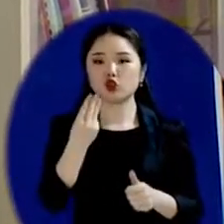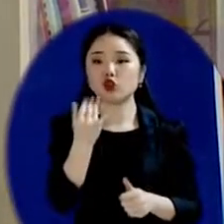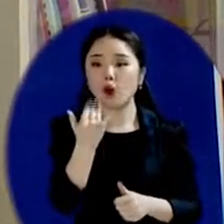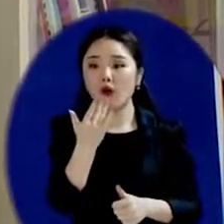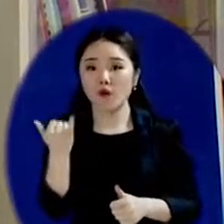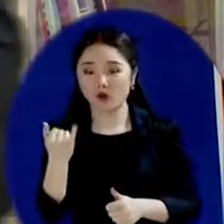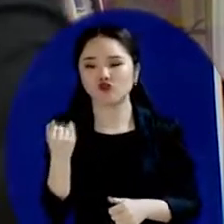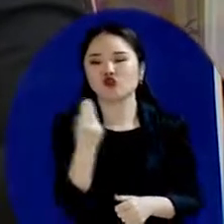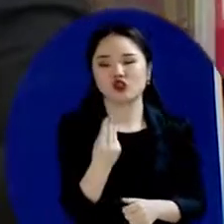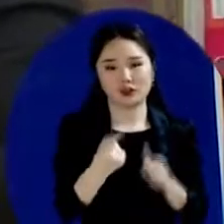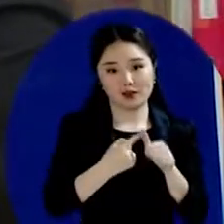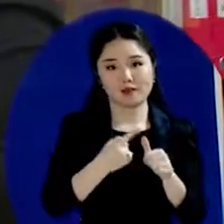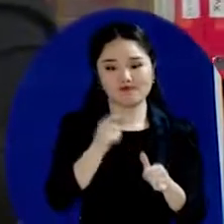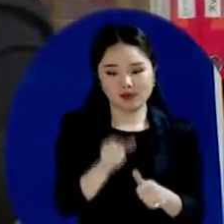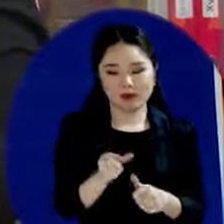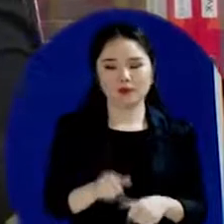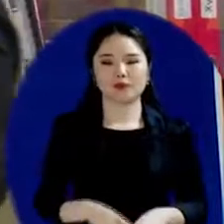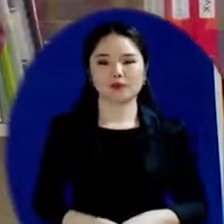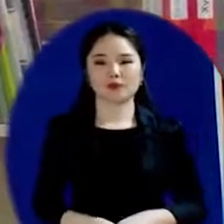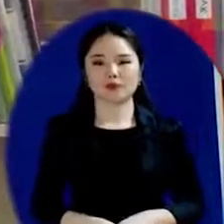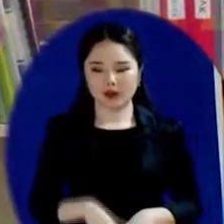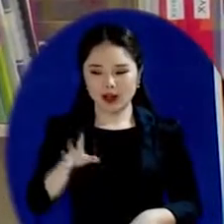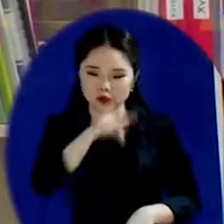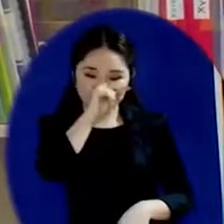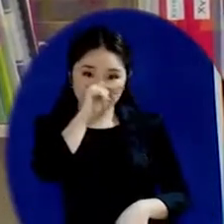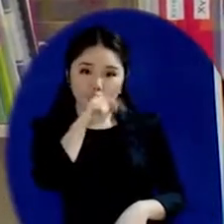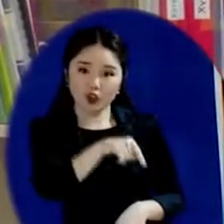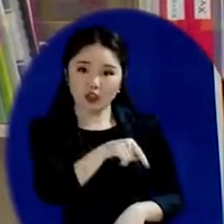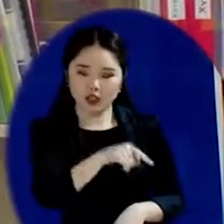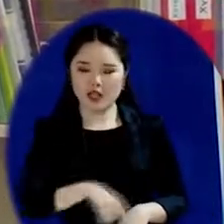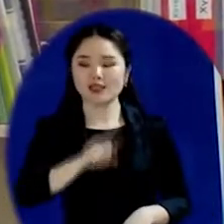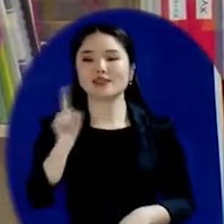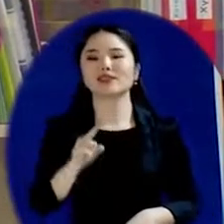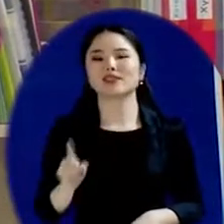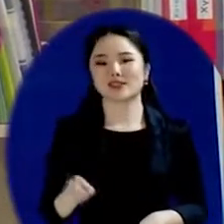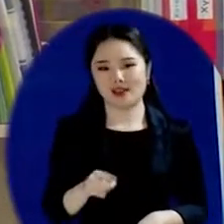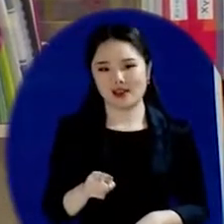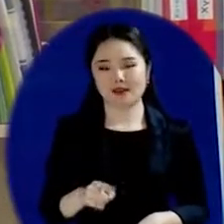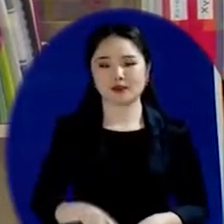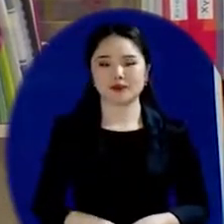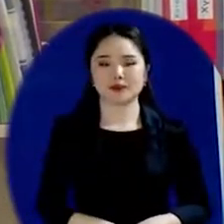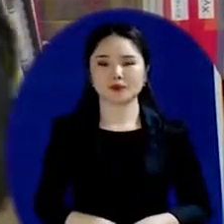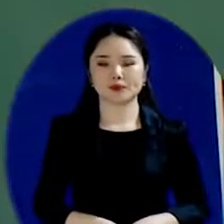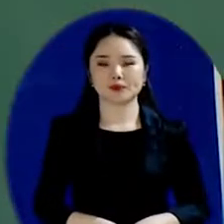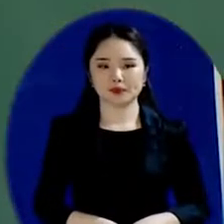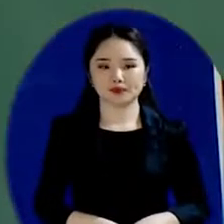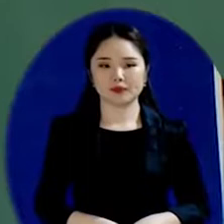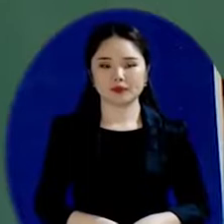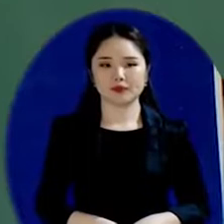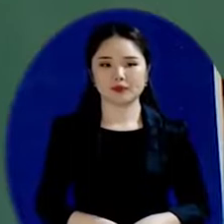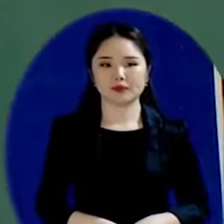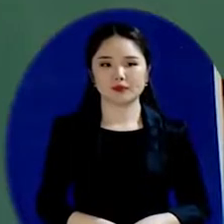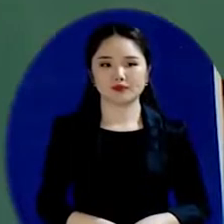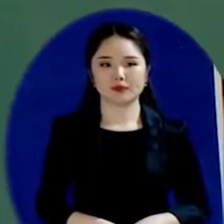чи. Дараа нь зүгий. Зэ үсгээр тэмдэглэж чи. Үүний дараагаар